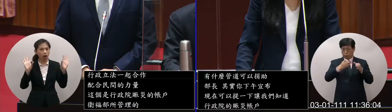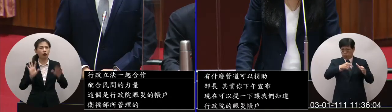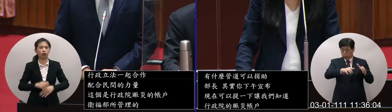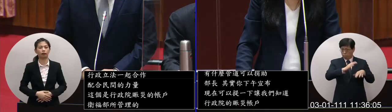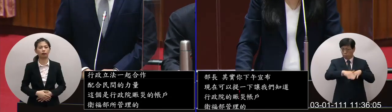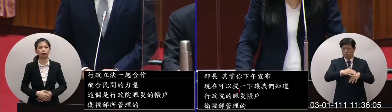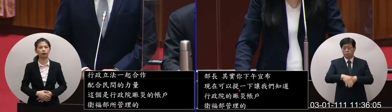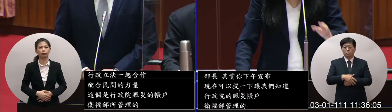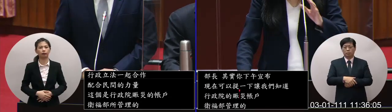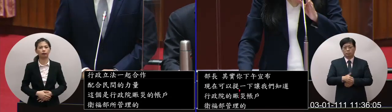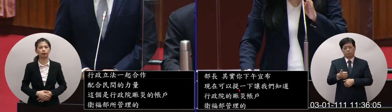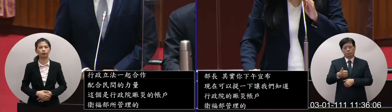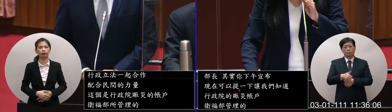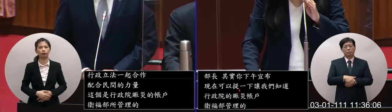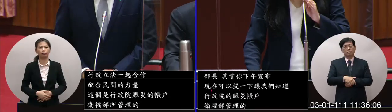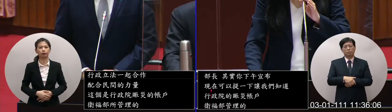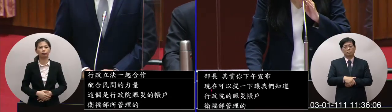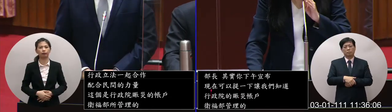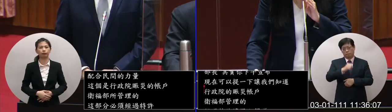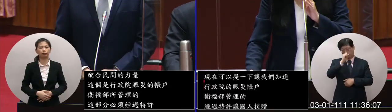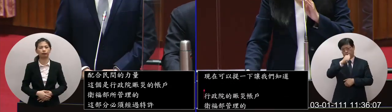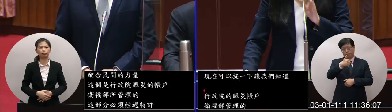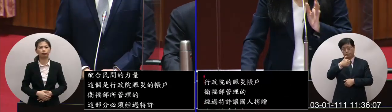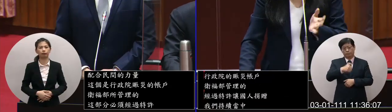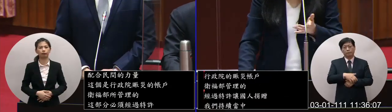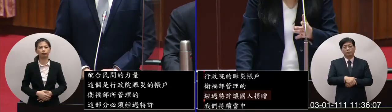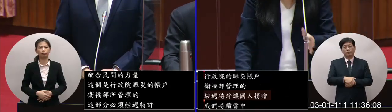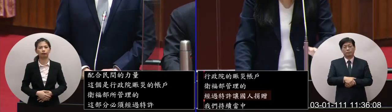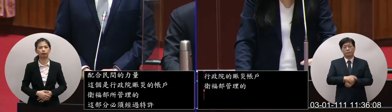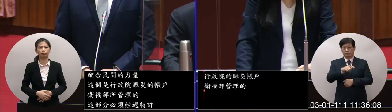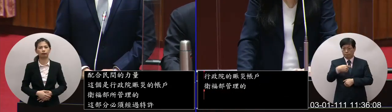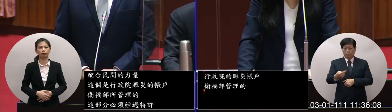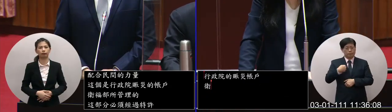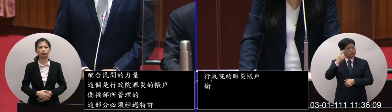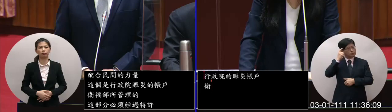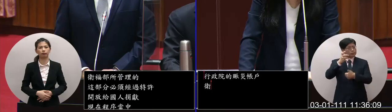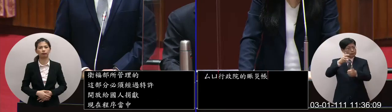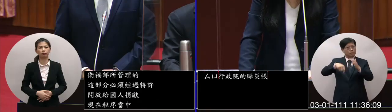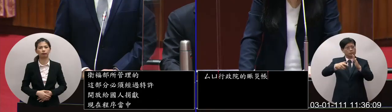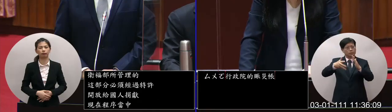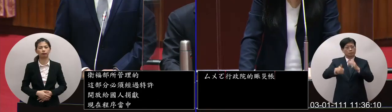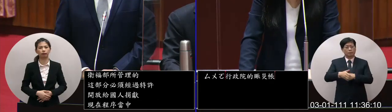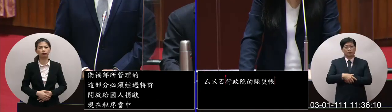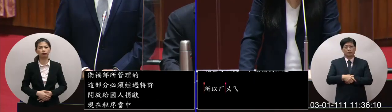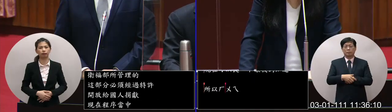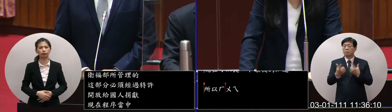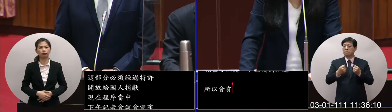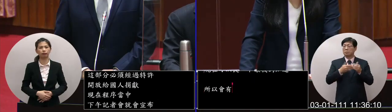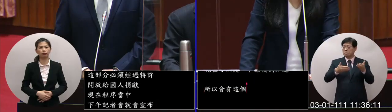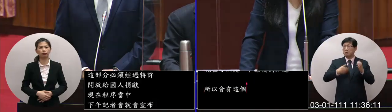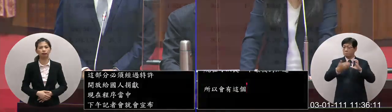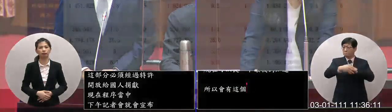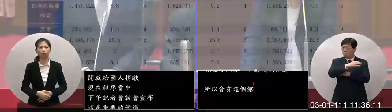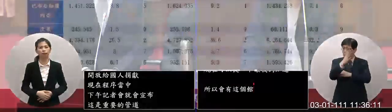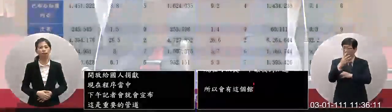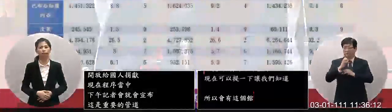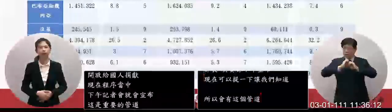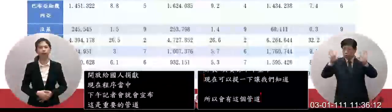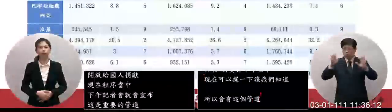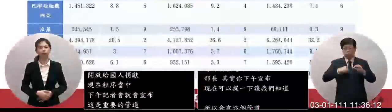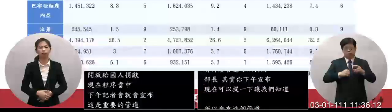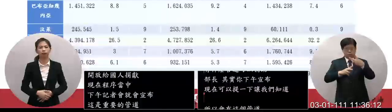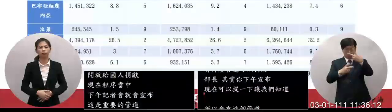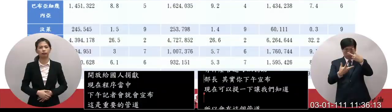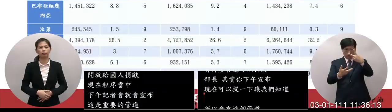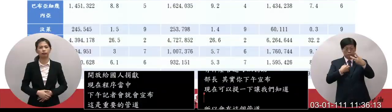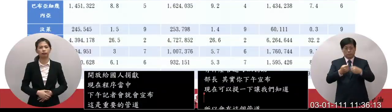吗？ 对，这个就是一个非常重要的管道。 谢谢。那接下来我继续请教院长那一样根据媒体报道在27号的时候，